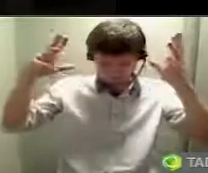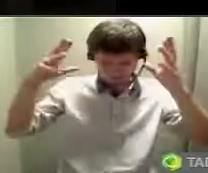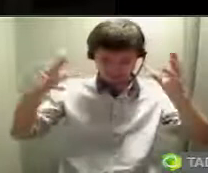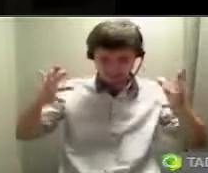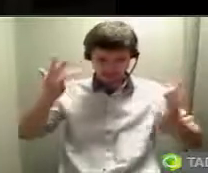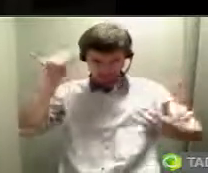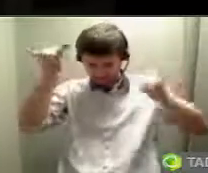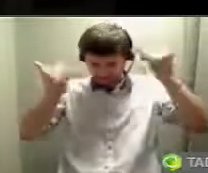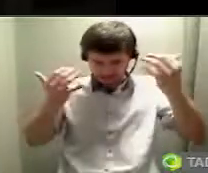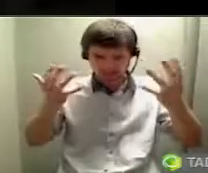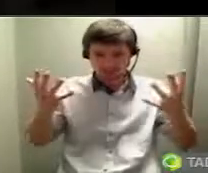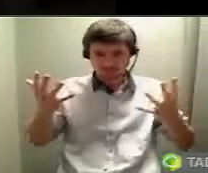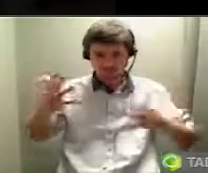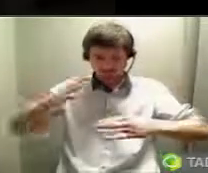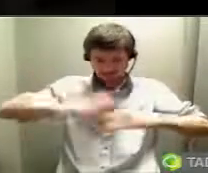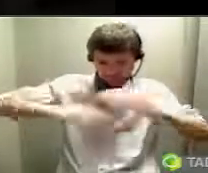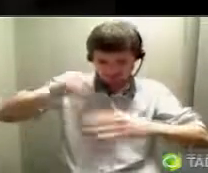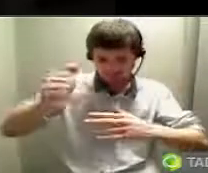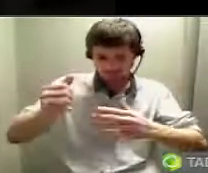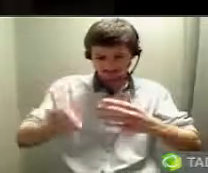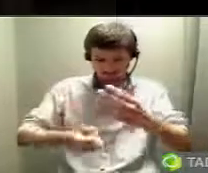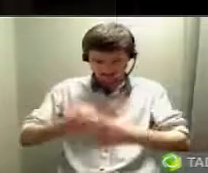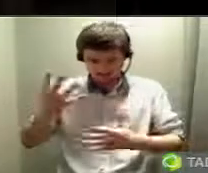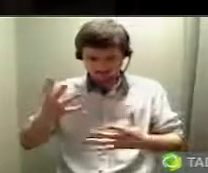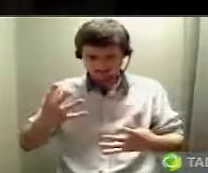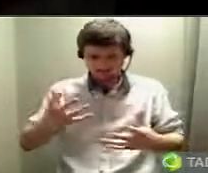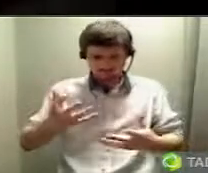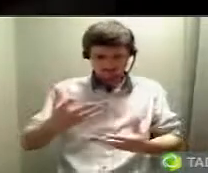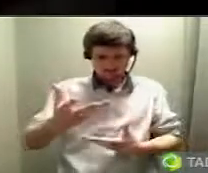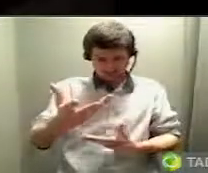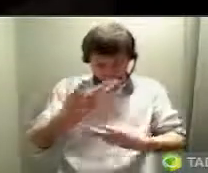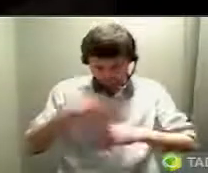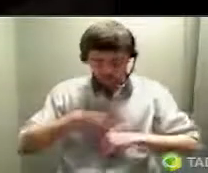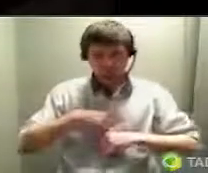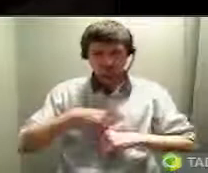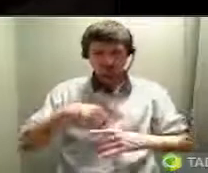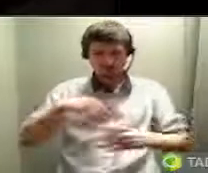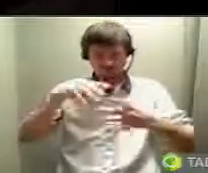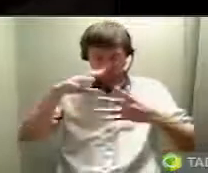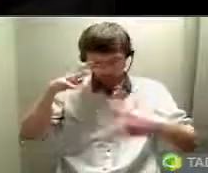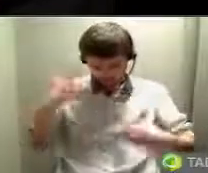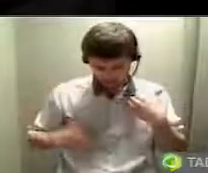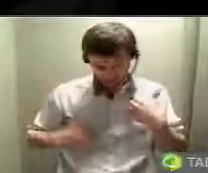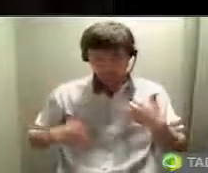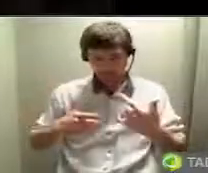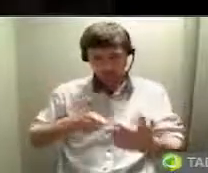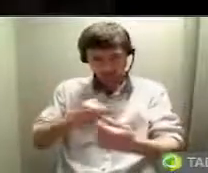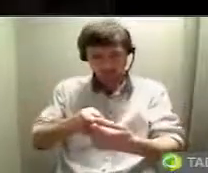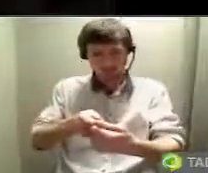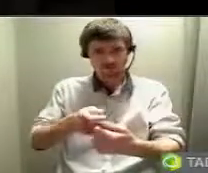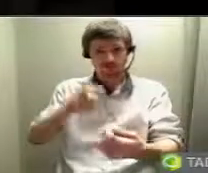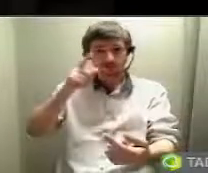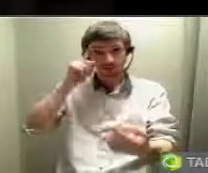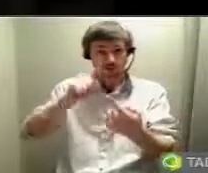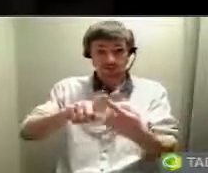prend intègrent cette question du handicap qui concerne chacune et chacun d'entre